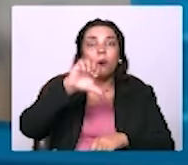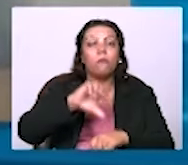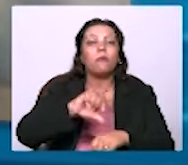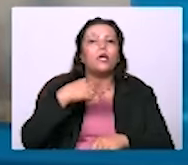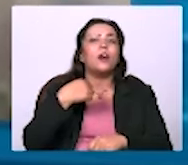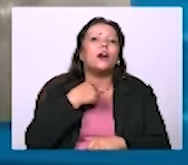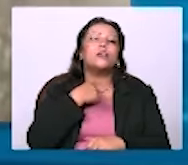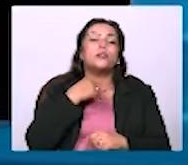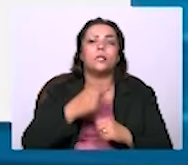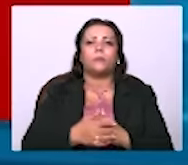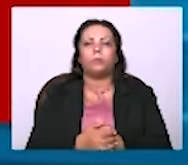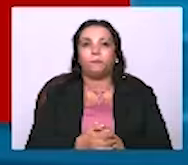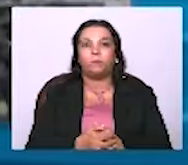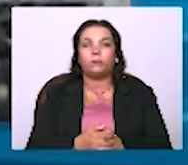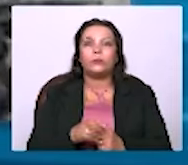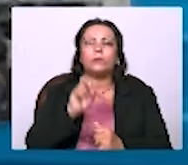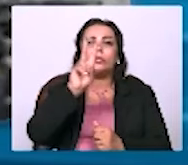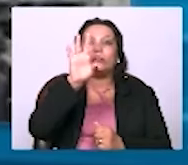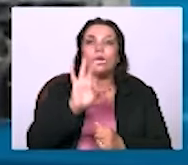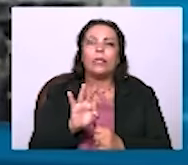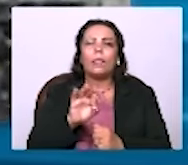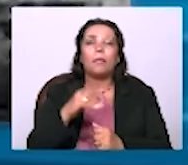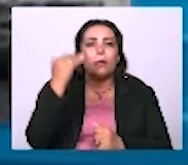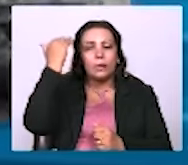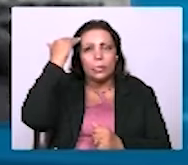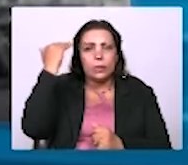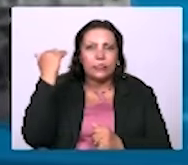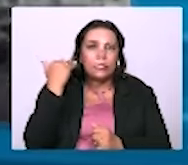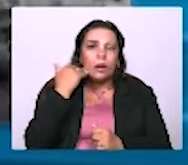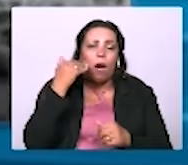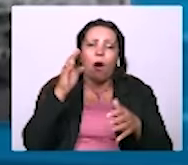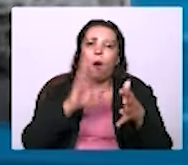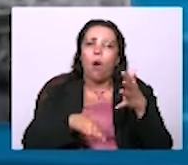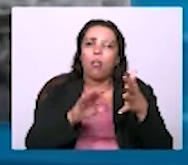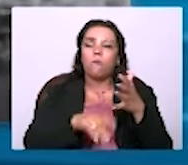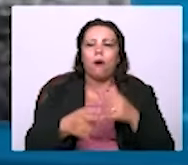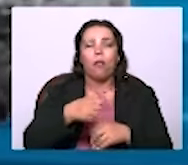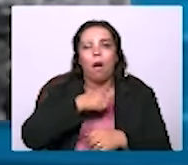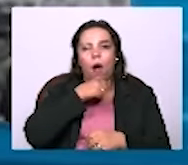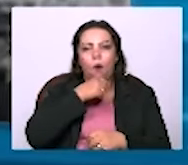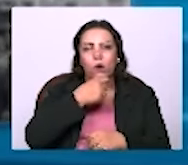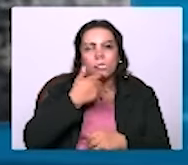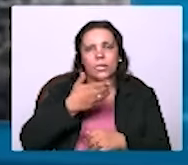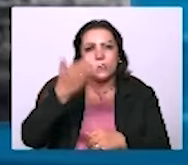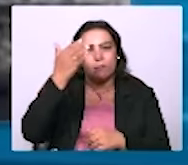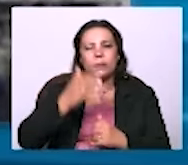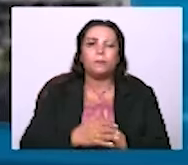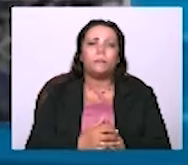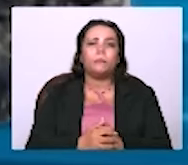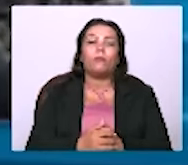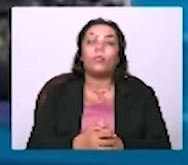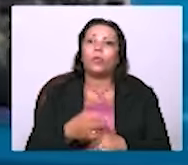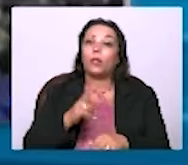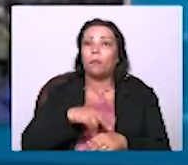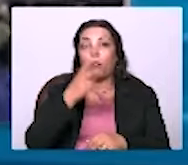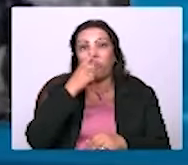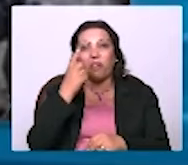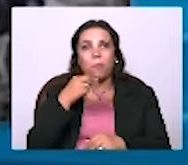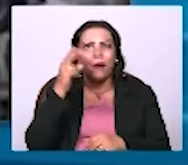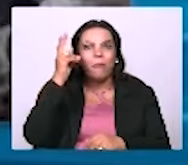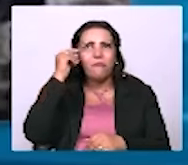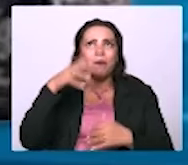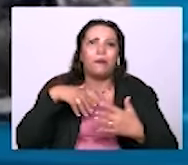غزه ثلثهم من النساء والاطفال وكبار السن طبعا طبيعي اسرائيل